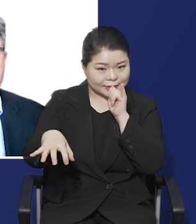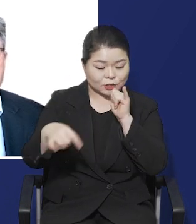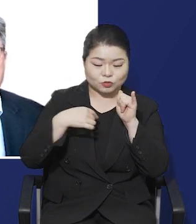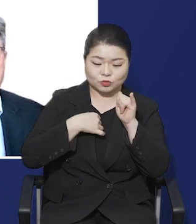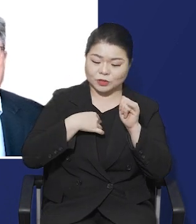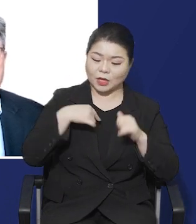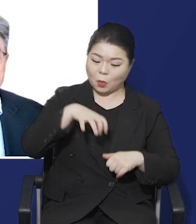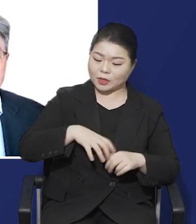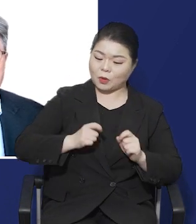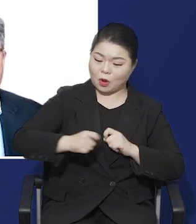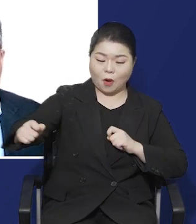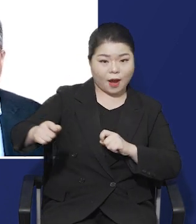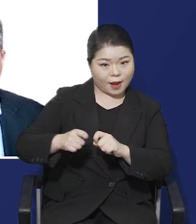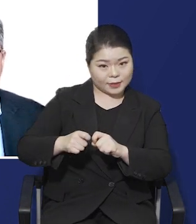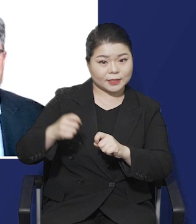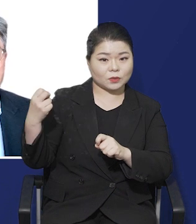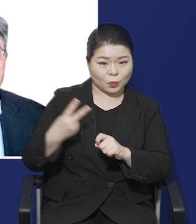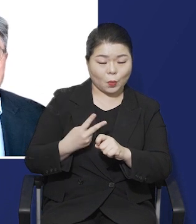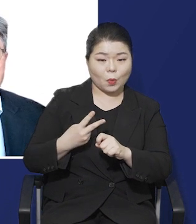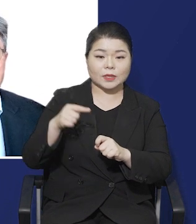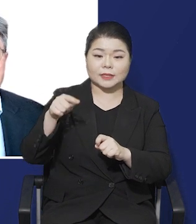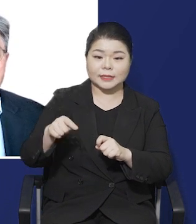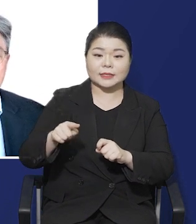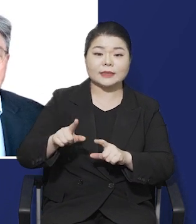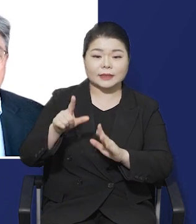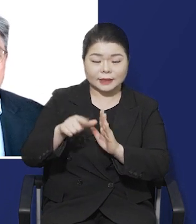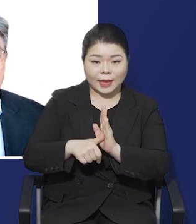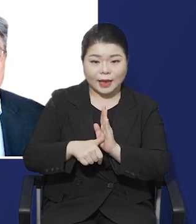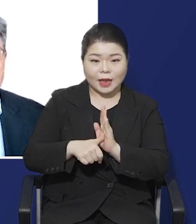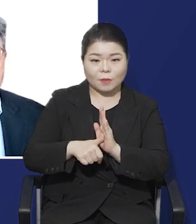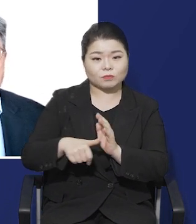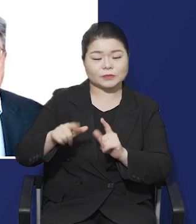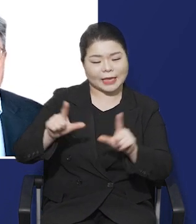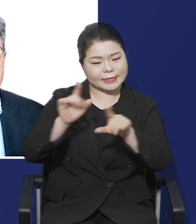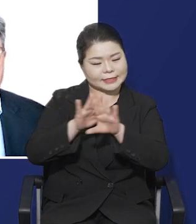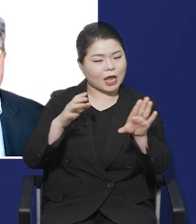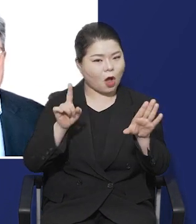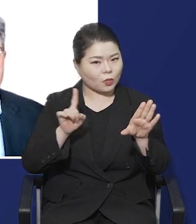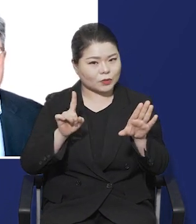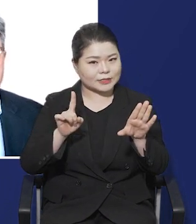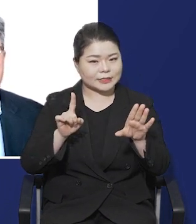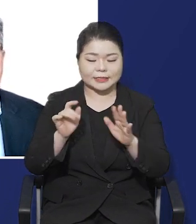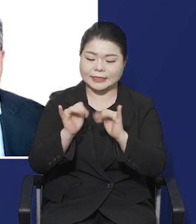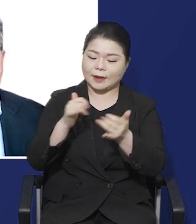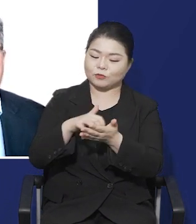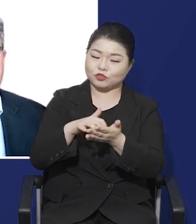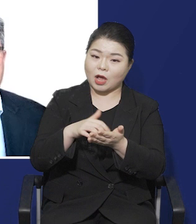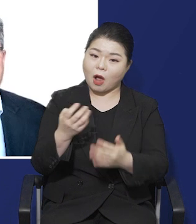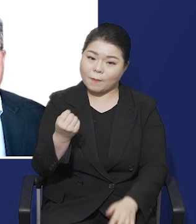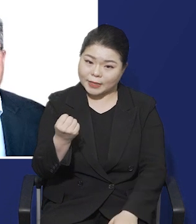자국과의 거리가 먼지 아니면 가까운지, 그리고 기후가 어떤지, 인구와 그 나라의